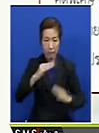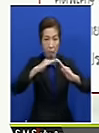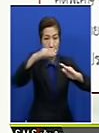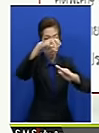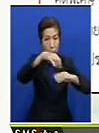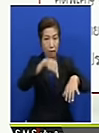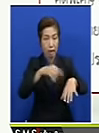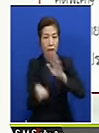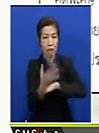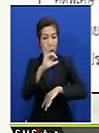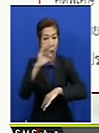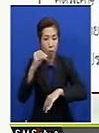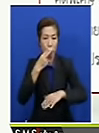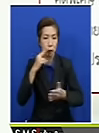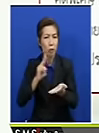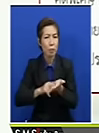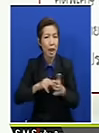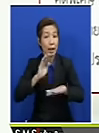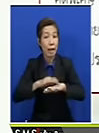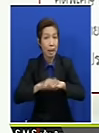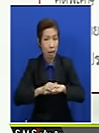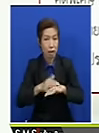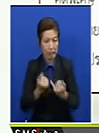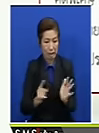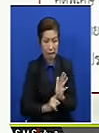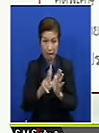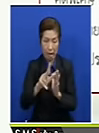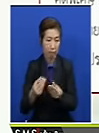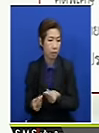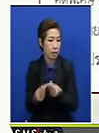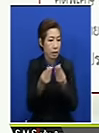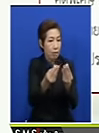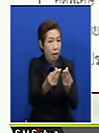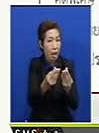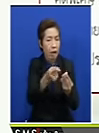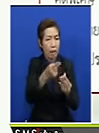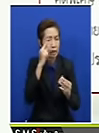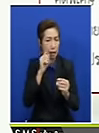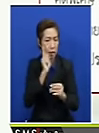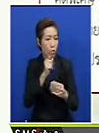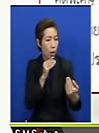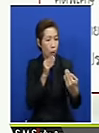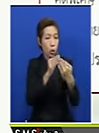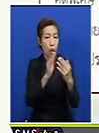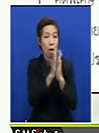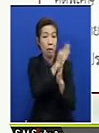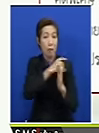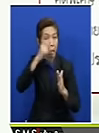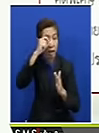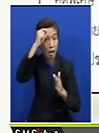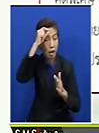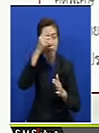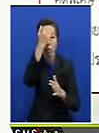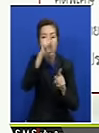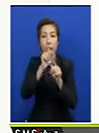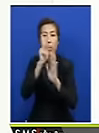ที่วัดพระธรรมกายตอน 9:00 นเพื่อที่จะยื่นต่อพระธรรมชโยตามที่เป็นกระบ